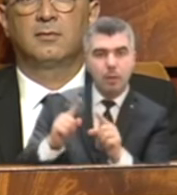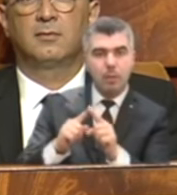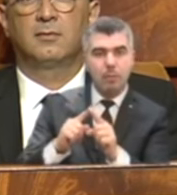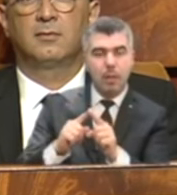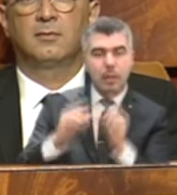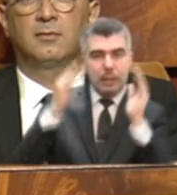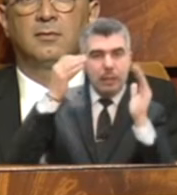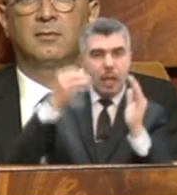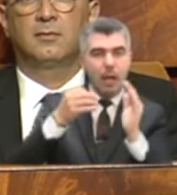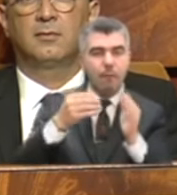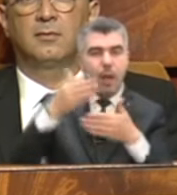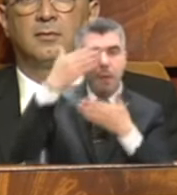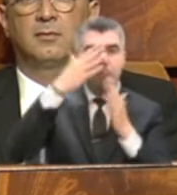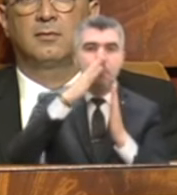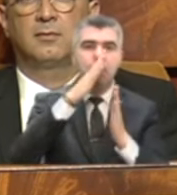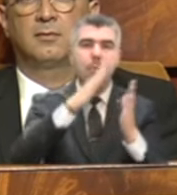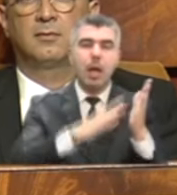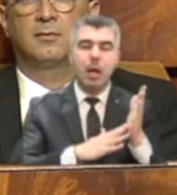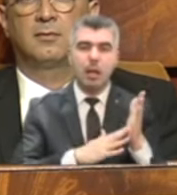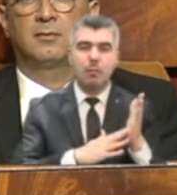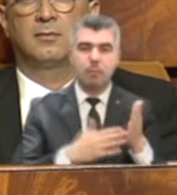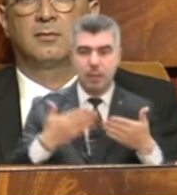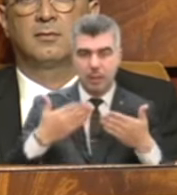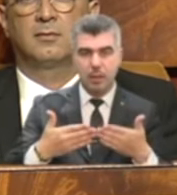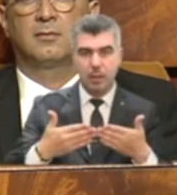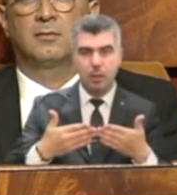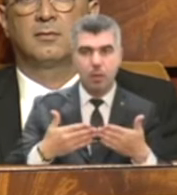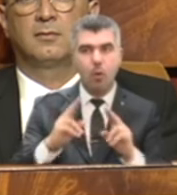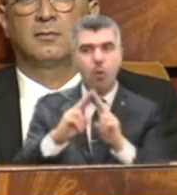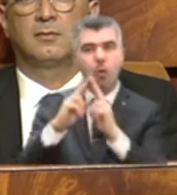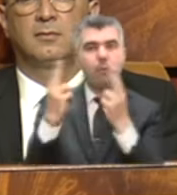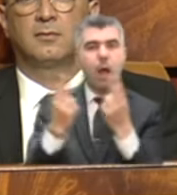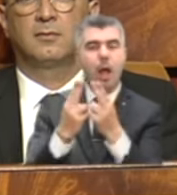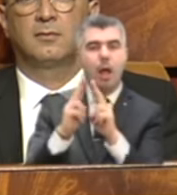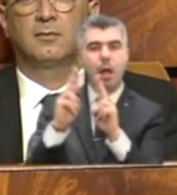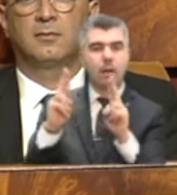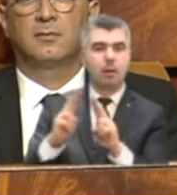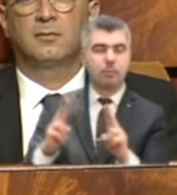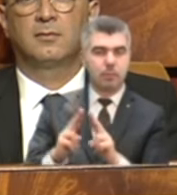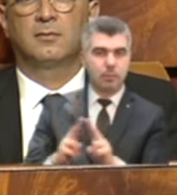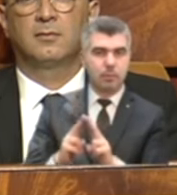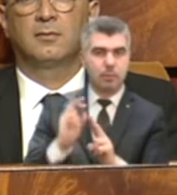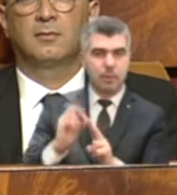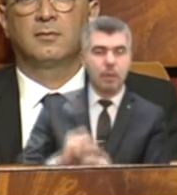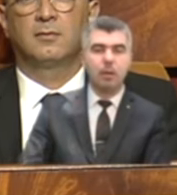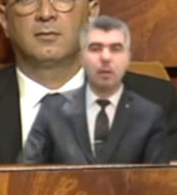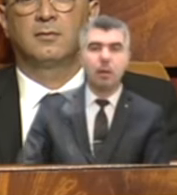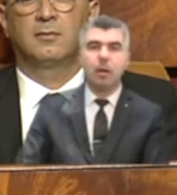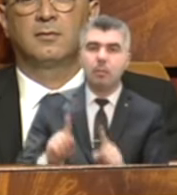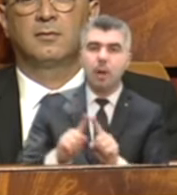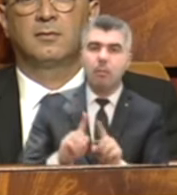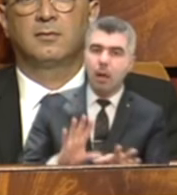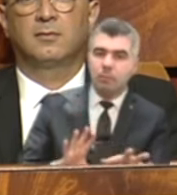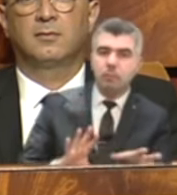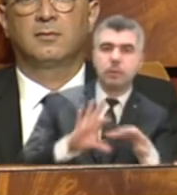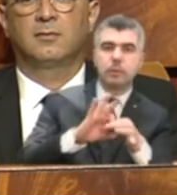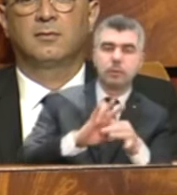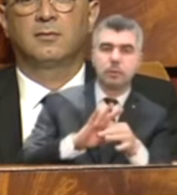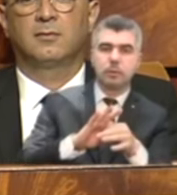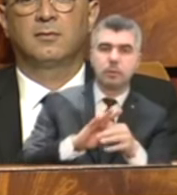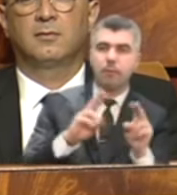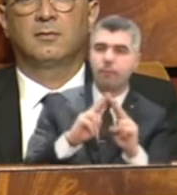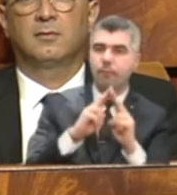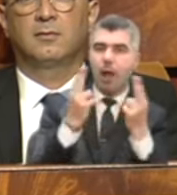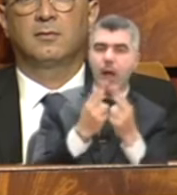الثقافي المغربي على الصعيدين المحلي والدولي، وأخيرا بتعزيز الشراكات الدولية